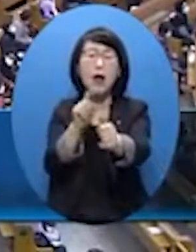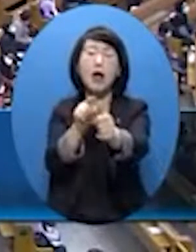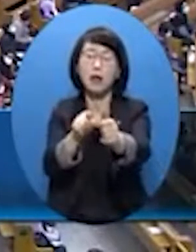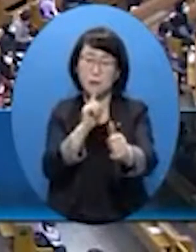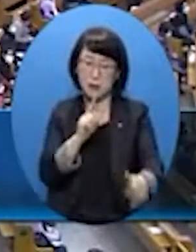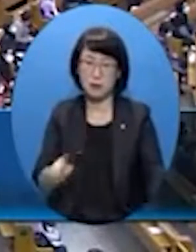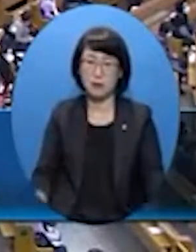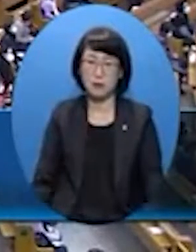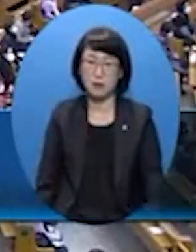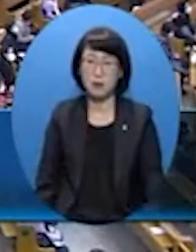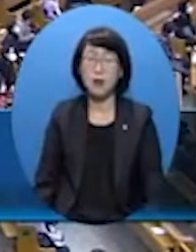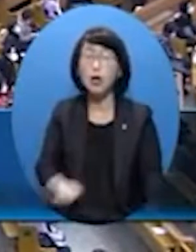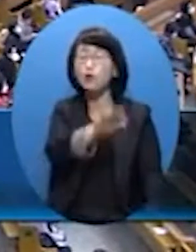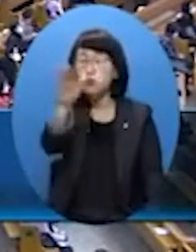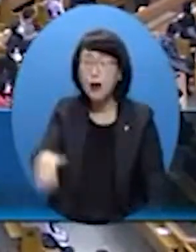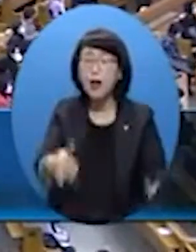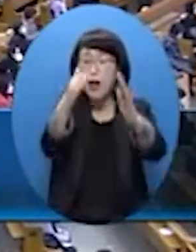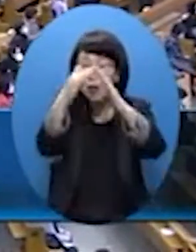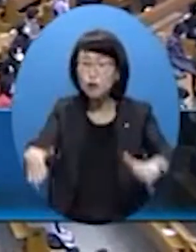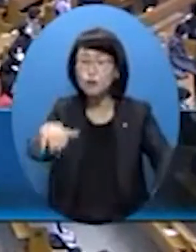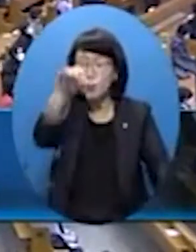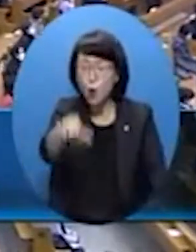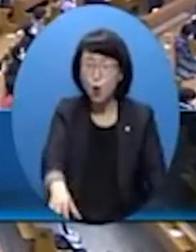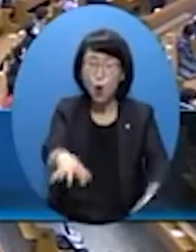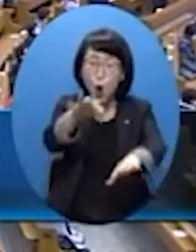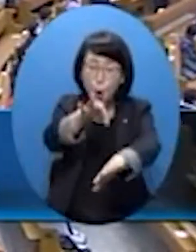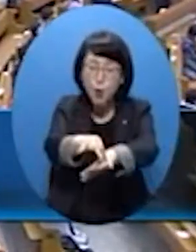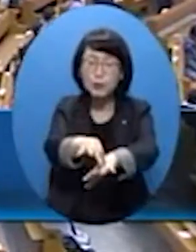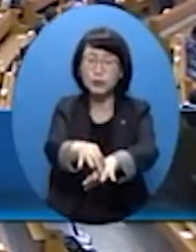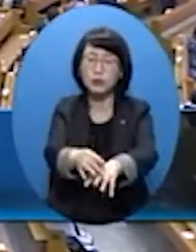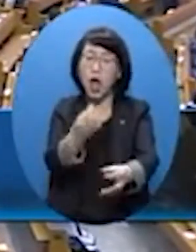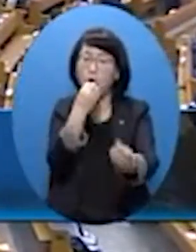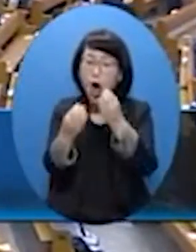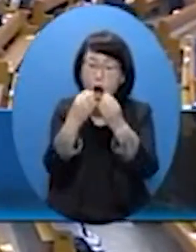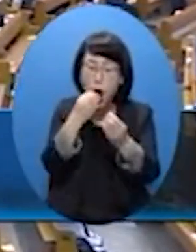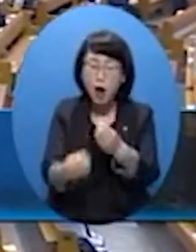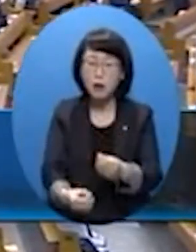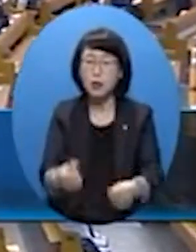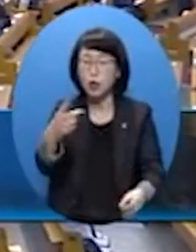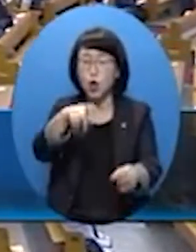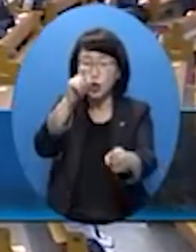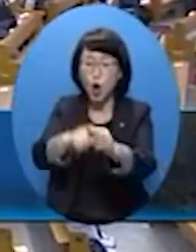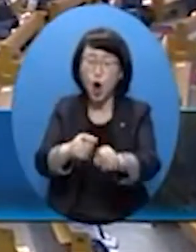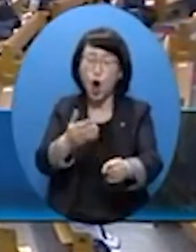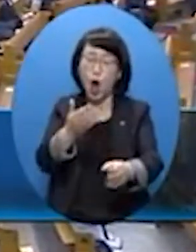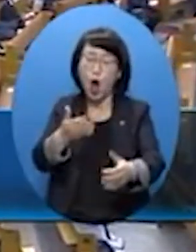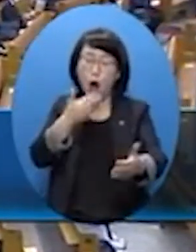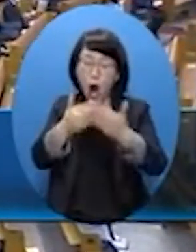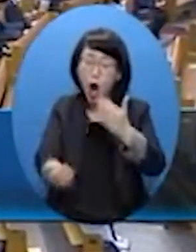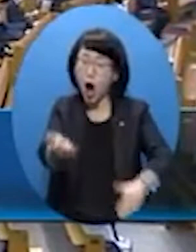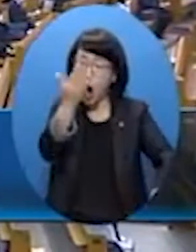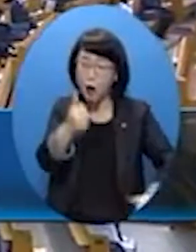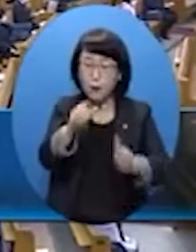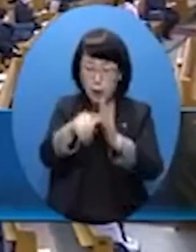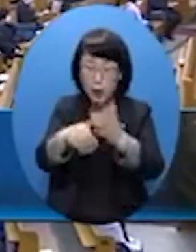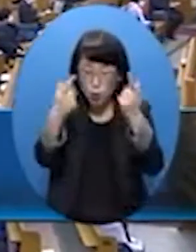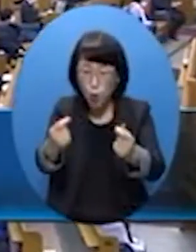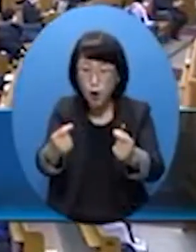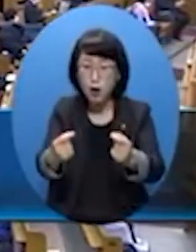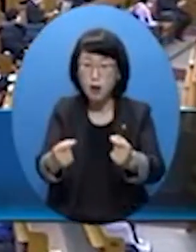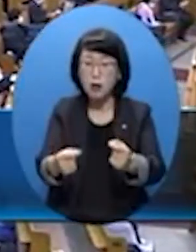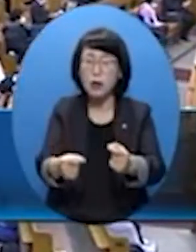우리가 애굽 땅에서 웃 고기 가마 곁에 앉아있던 때와 떡을 배불리 먹던 때에 야외 선에